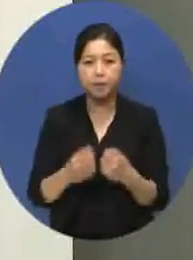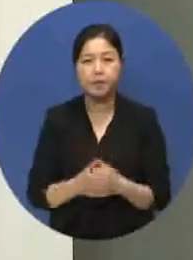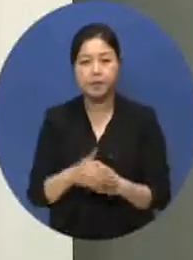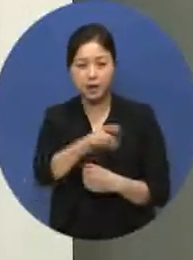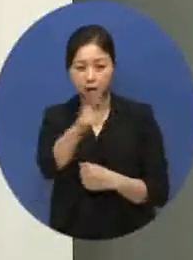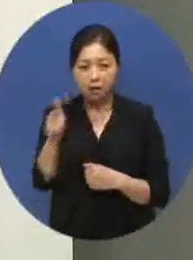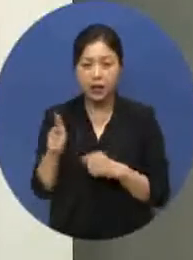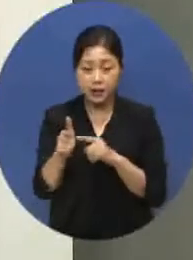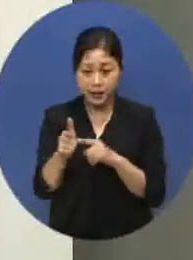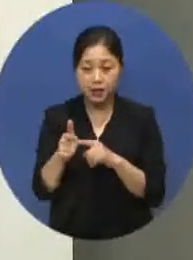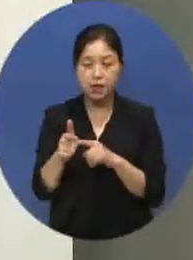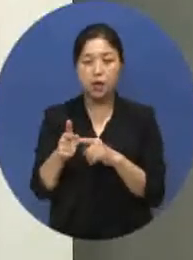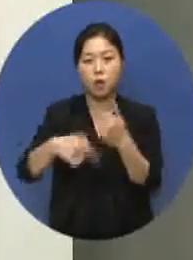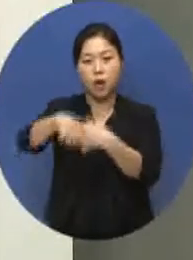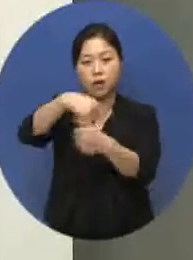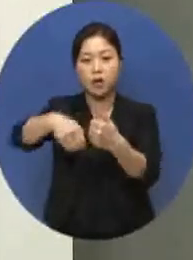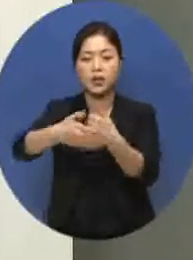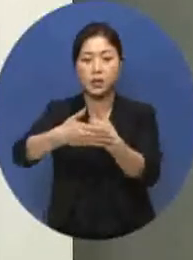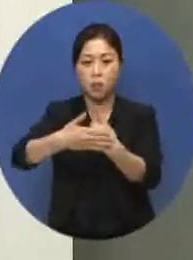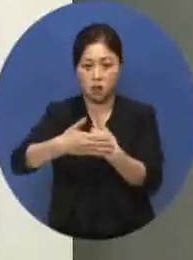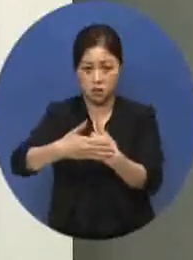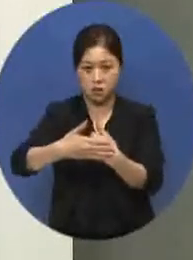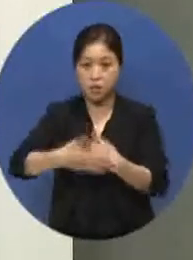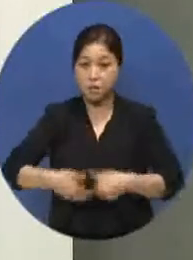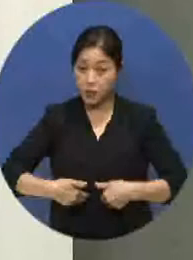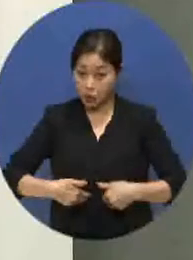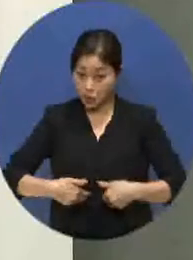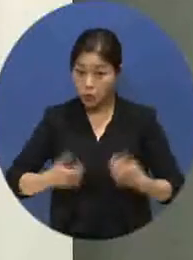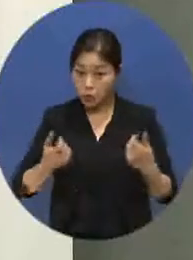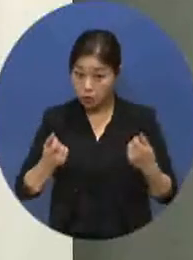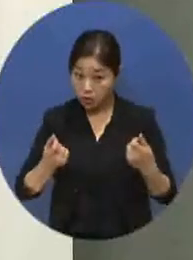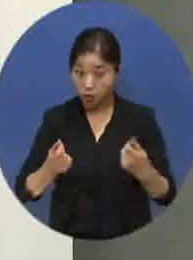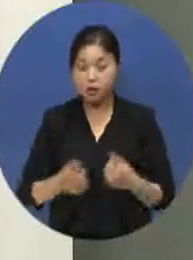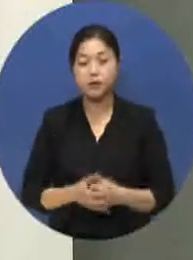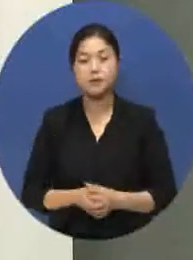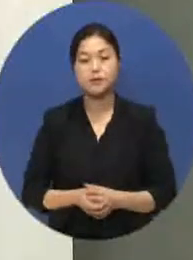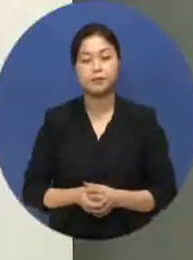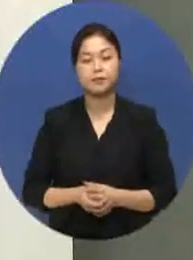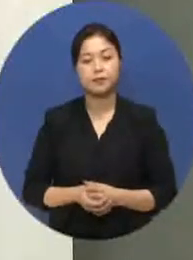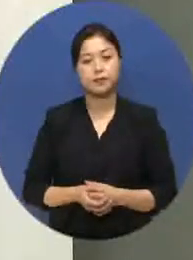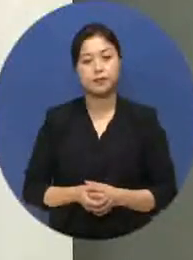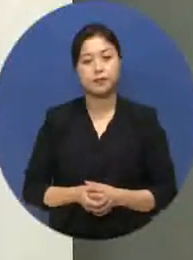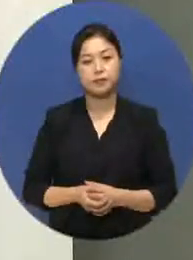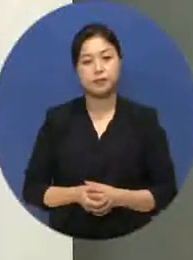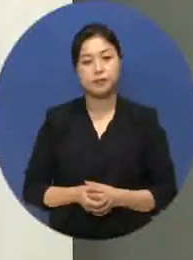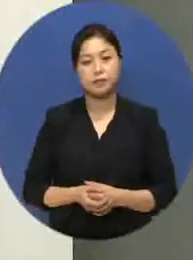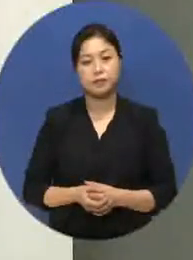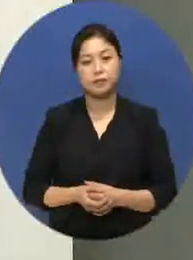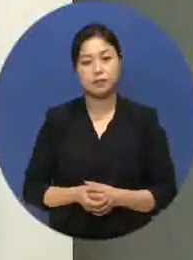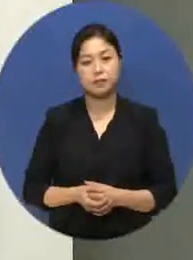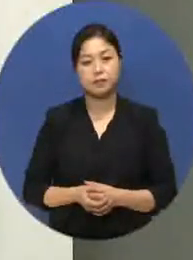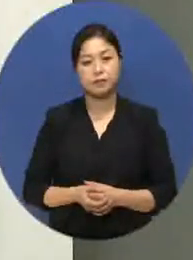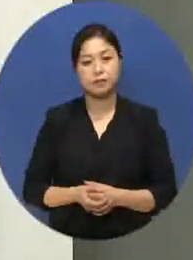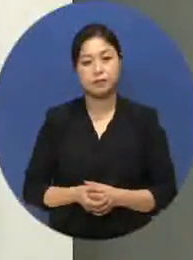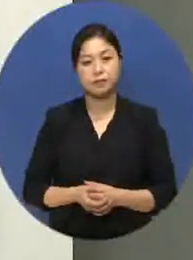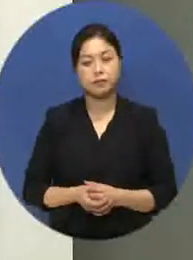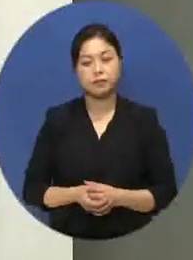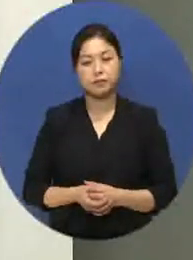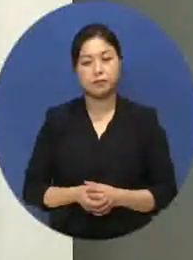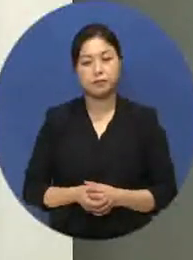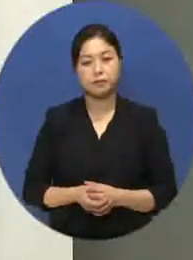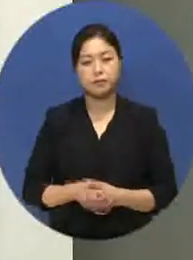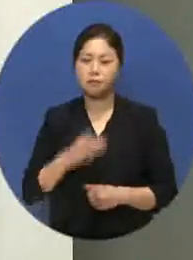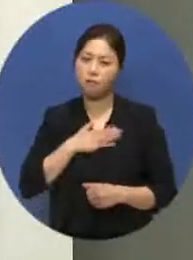여러 가지의 환경 지원이 있어야겠죠. 예. 예. 그런데 이제 저희가 이제 객관적으로